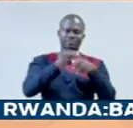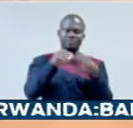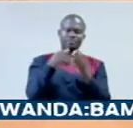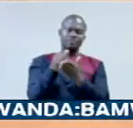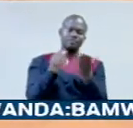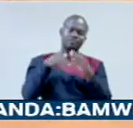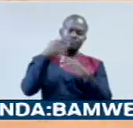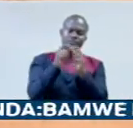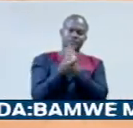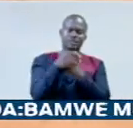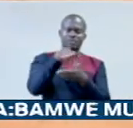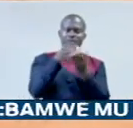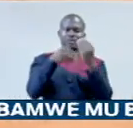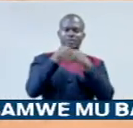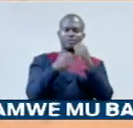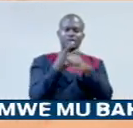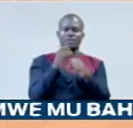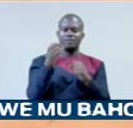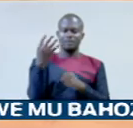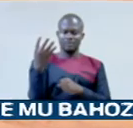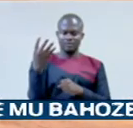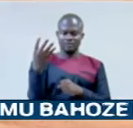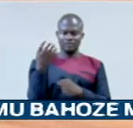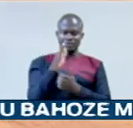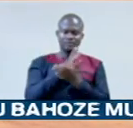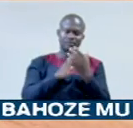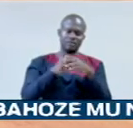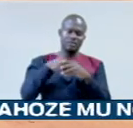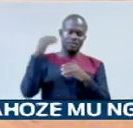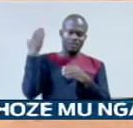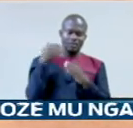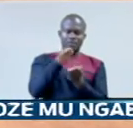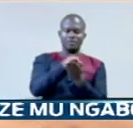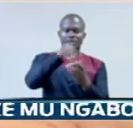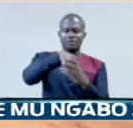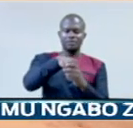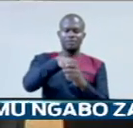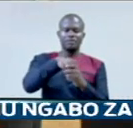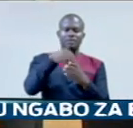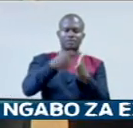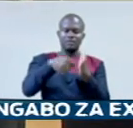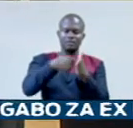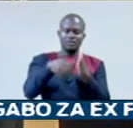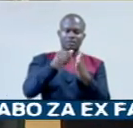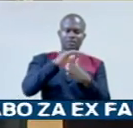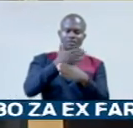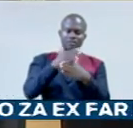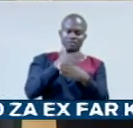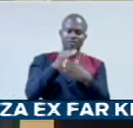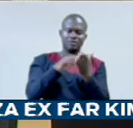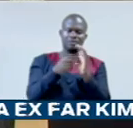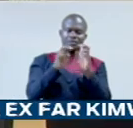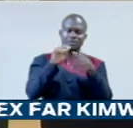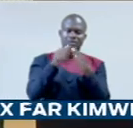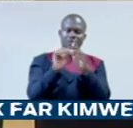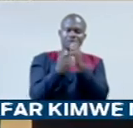ariko ihinduka banki y'ubucuruzi muri 2004 hari amwe mu bari basanzwe bayibitsamo bagiye bacibwa amafaranga y'umugabane bisobanuye ko